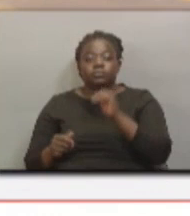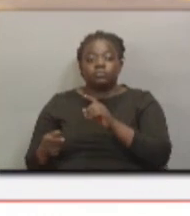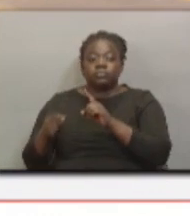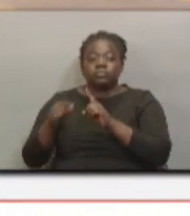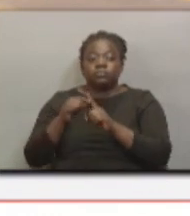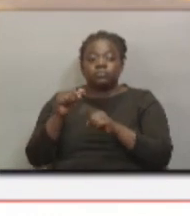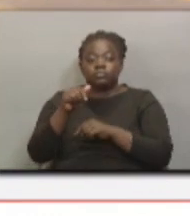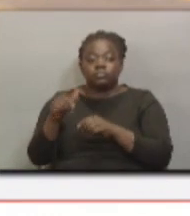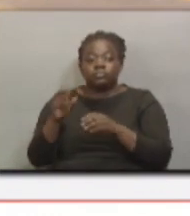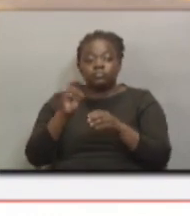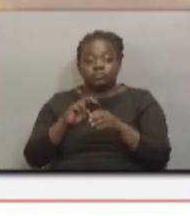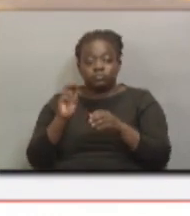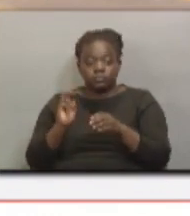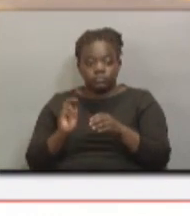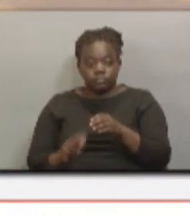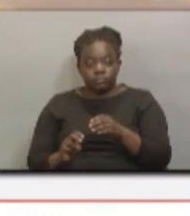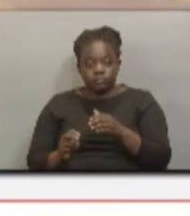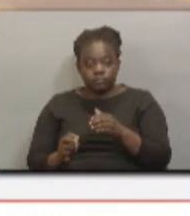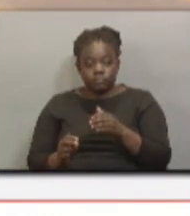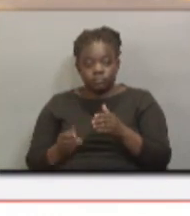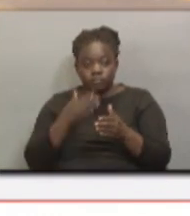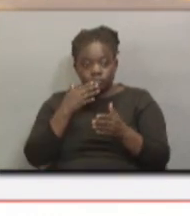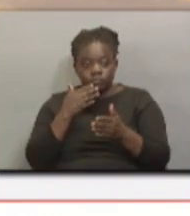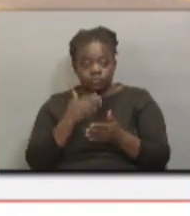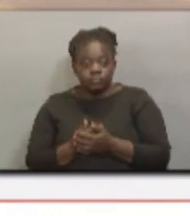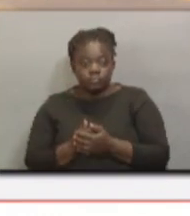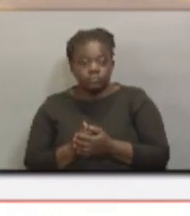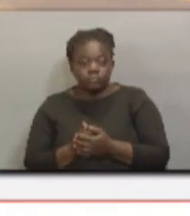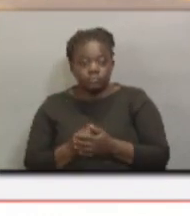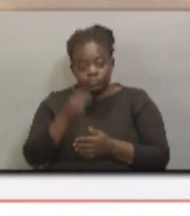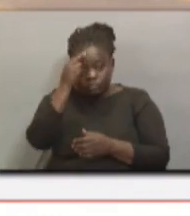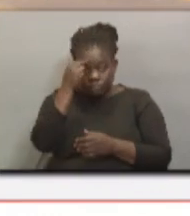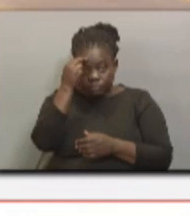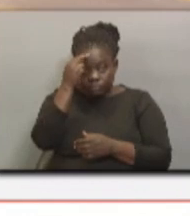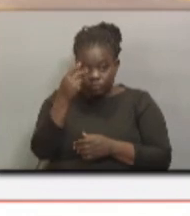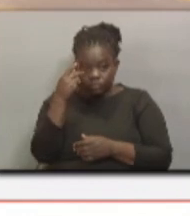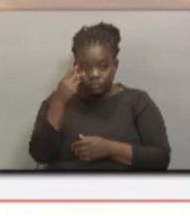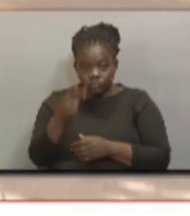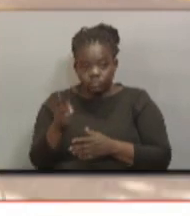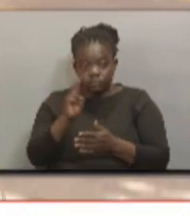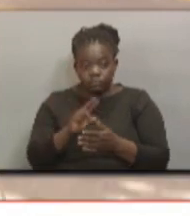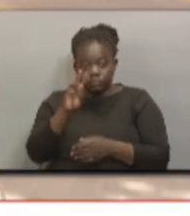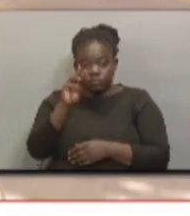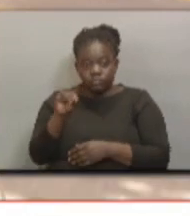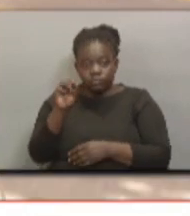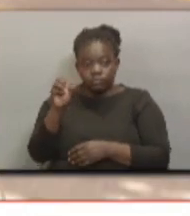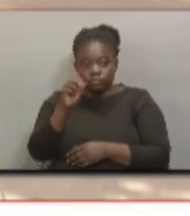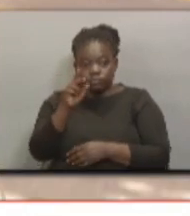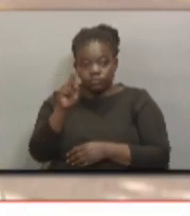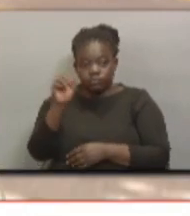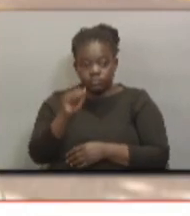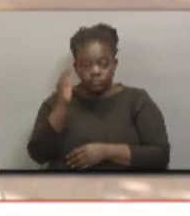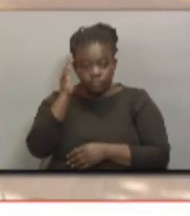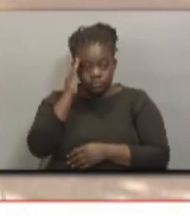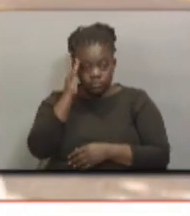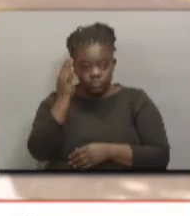ebirala n'ebijjamu. Kale kyandibadde kirungi oba kirungi nnyo omuyizi okutunula n'okusoma Mukozi zino okumanya